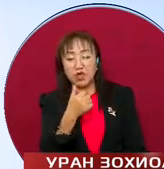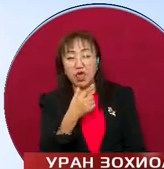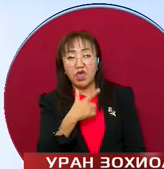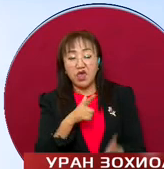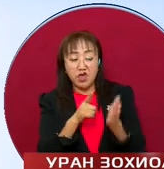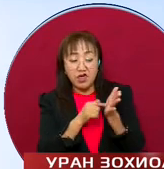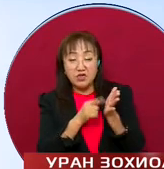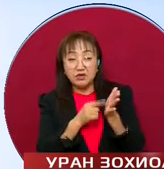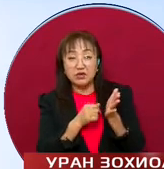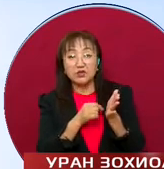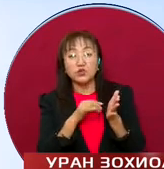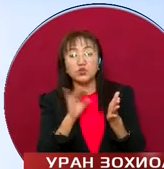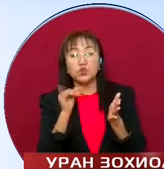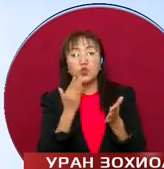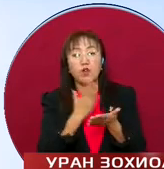вэ?